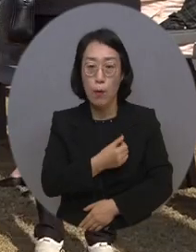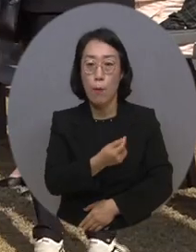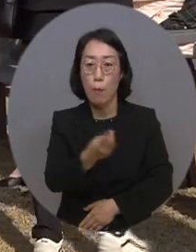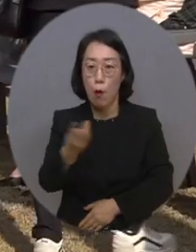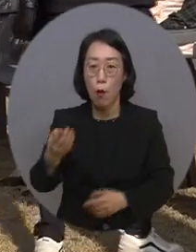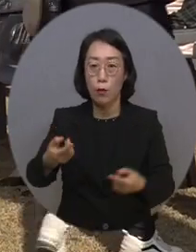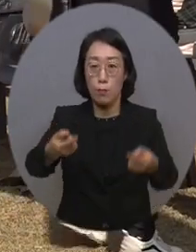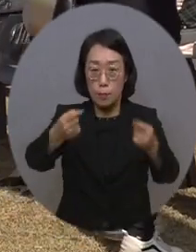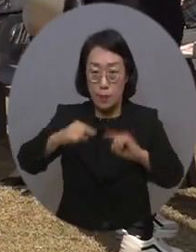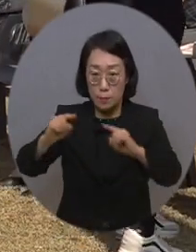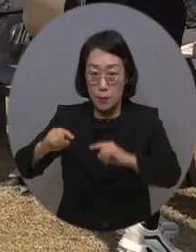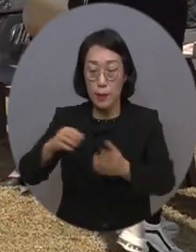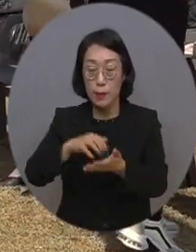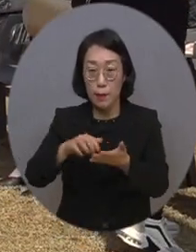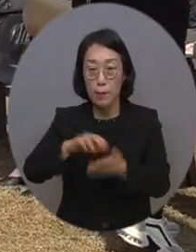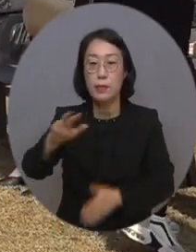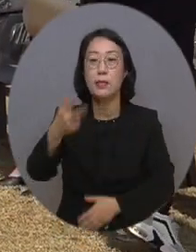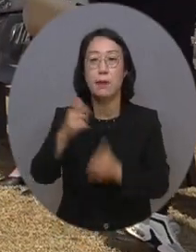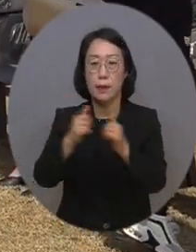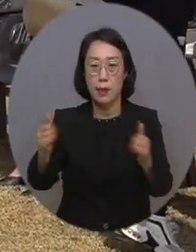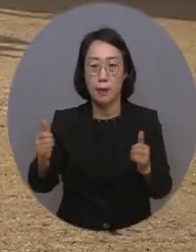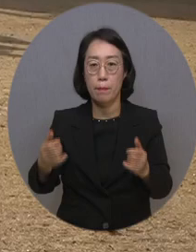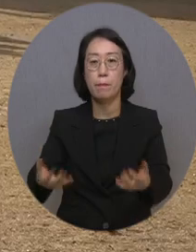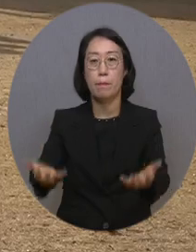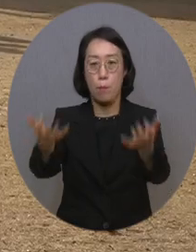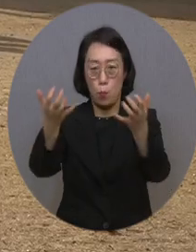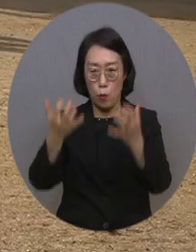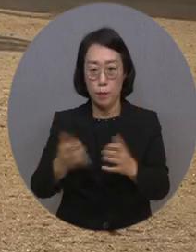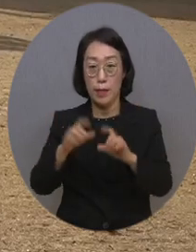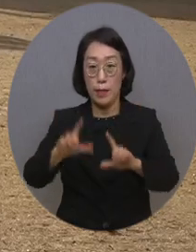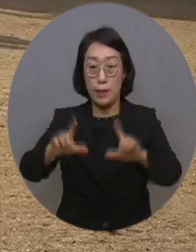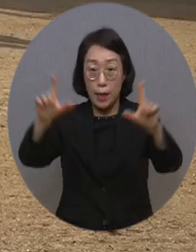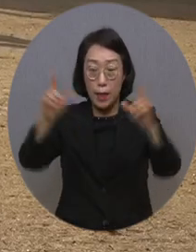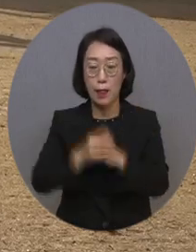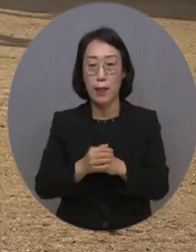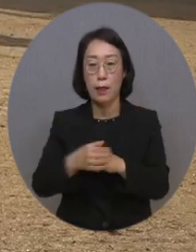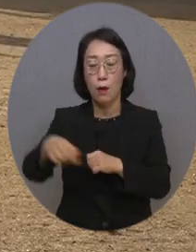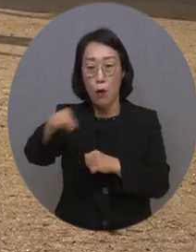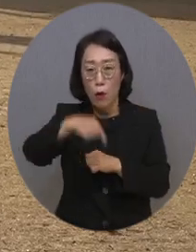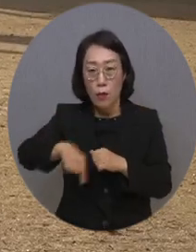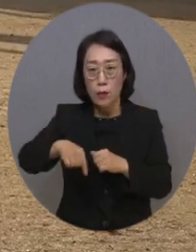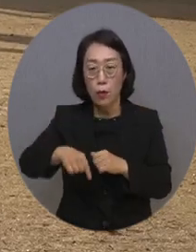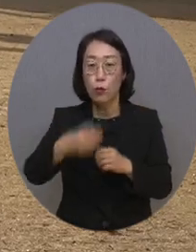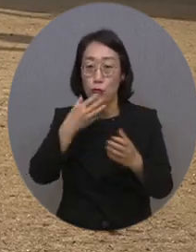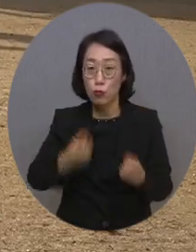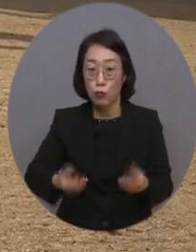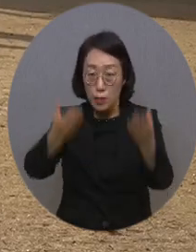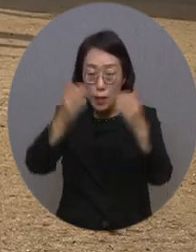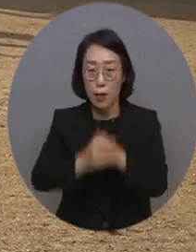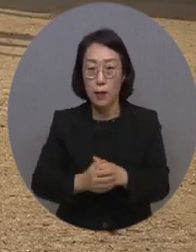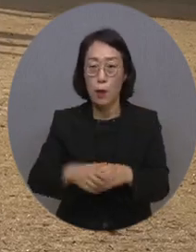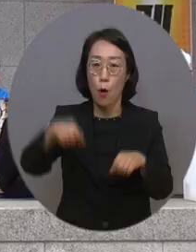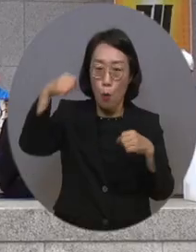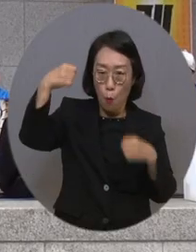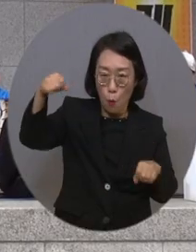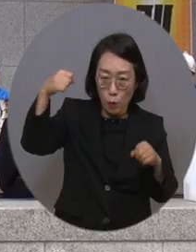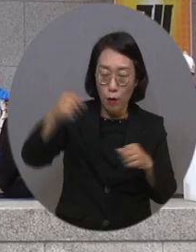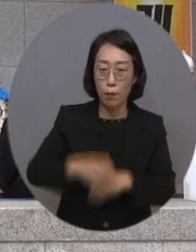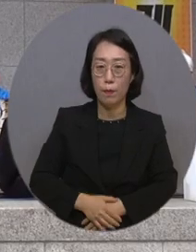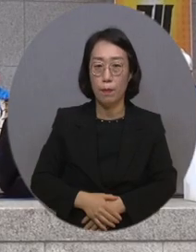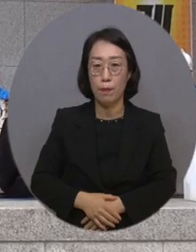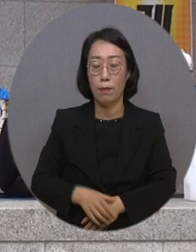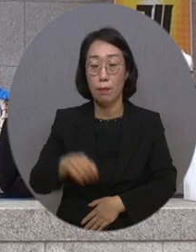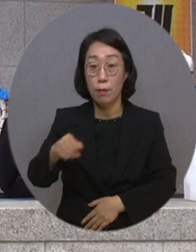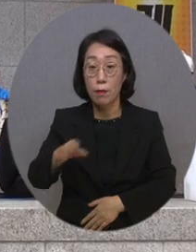주민자치 프로그램 수강생이 700여 명이 참석했습니다. 이날 주민자치 한마음 축제는 풍물 공연을 시작으로